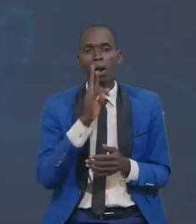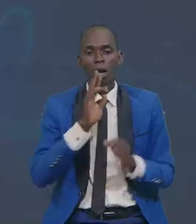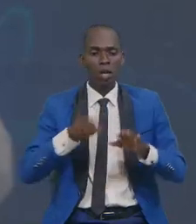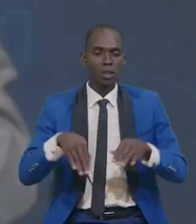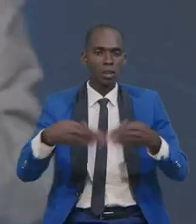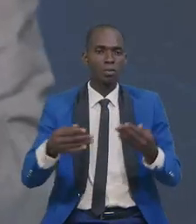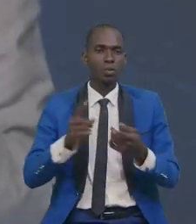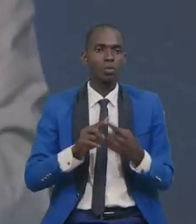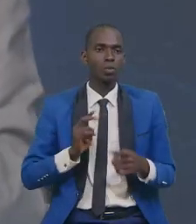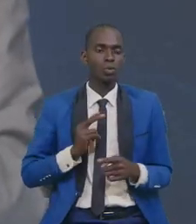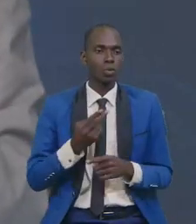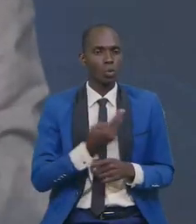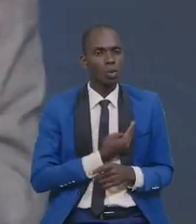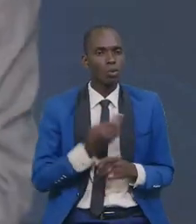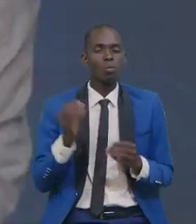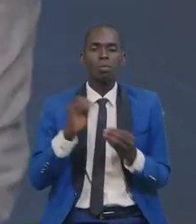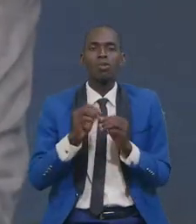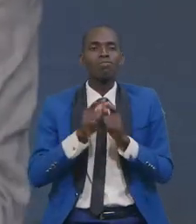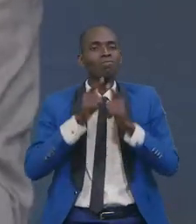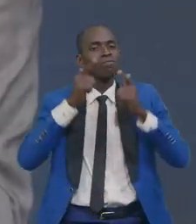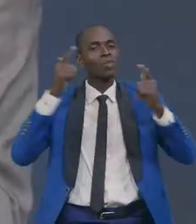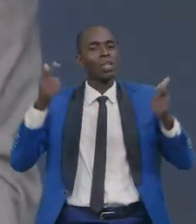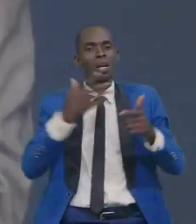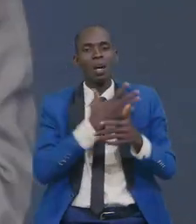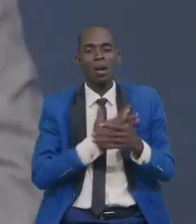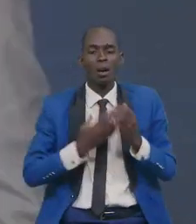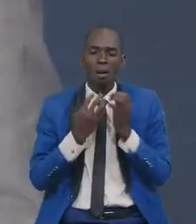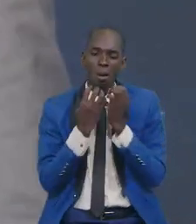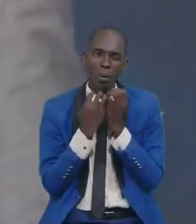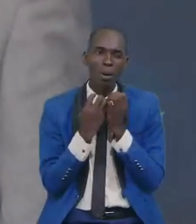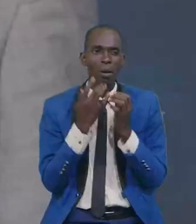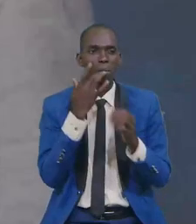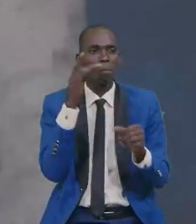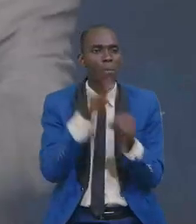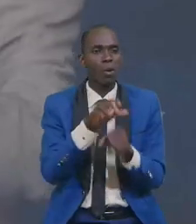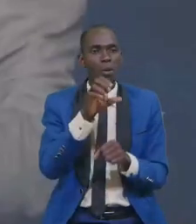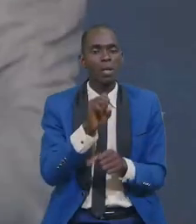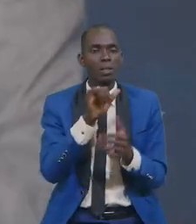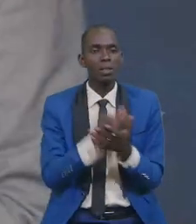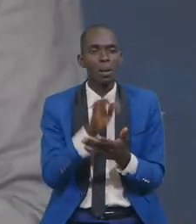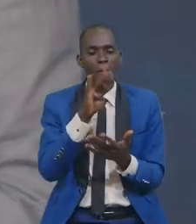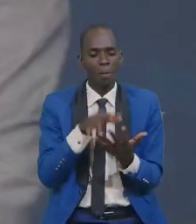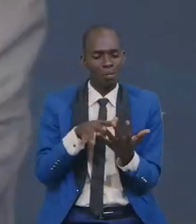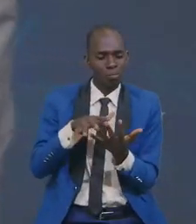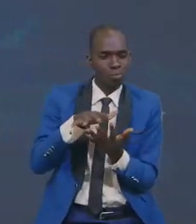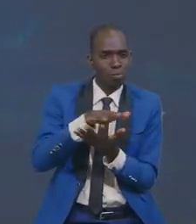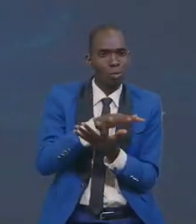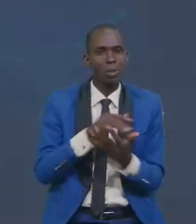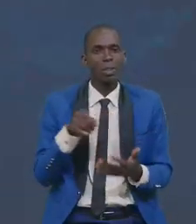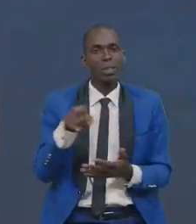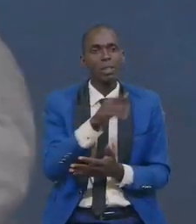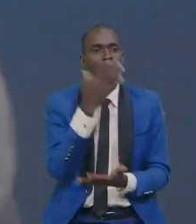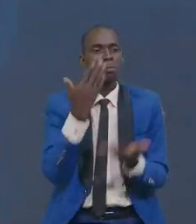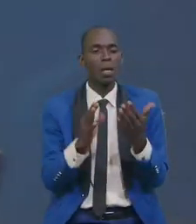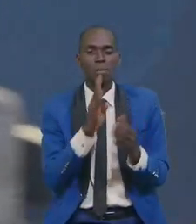de sa part les plus grandes et les plus précieuses promesses, afin que par elles, vous